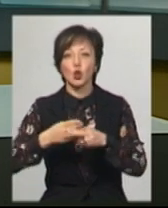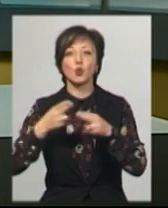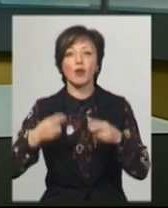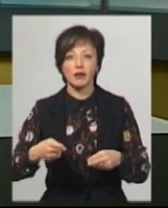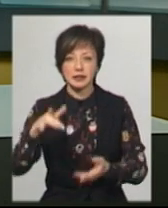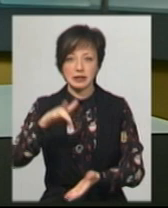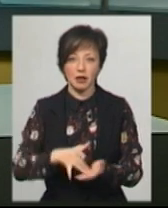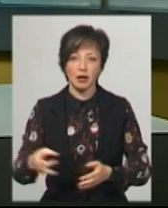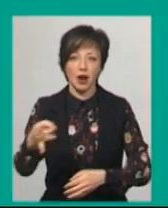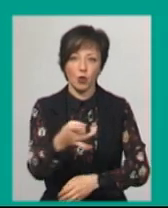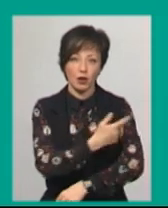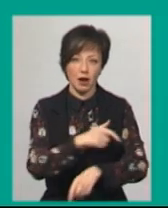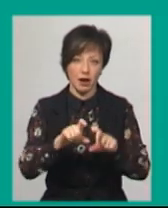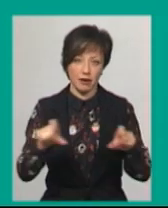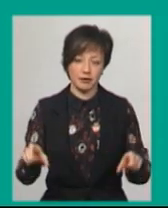районні лікарні.